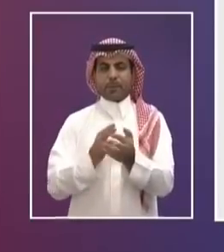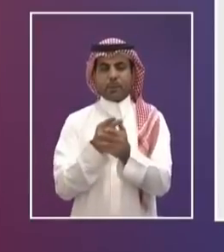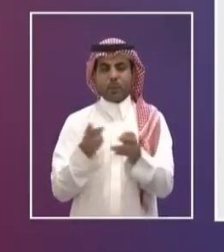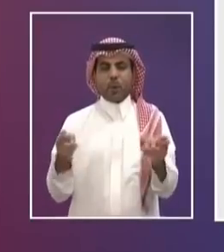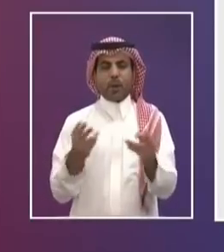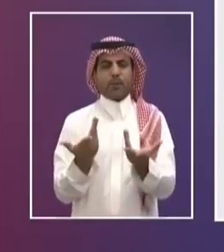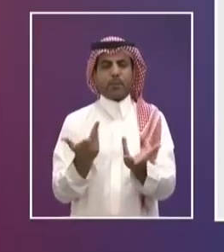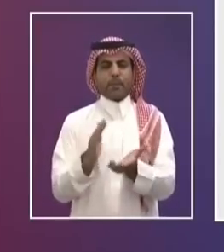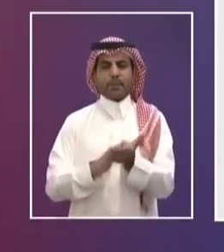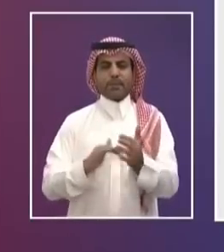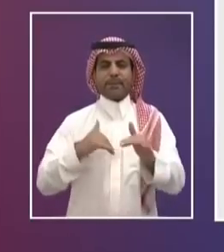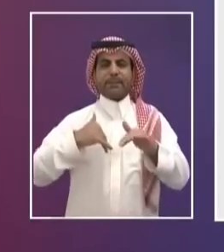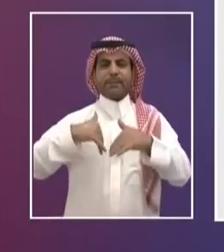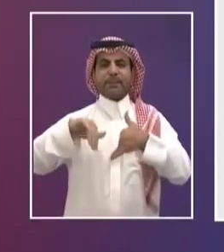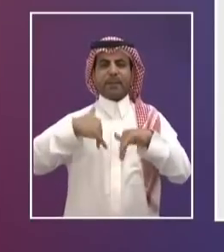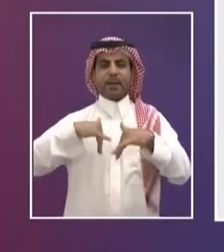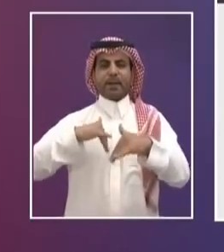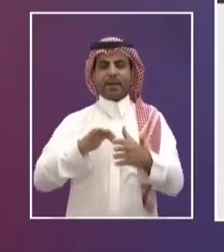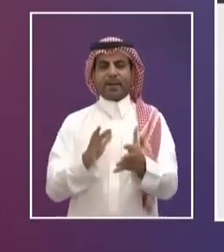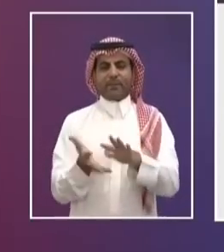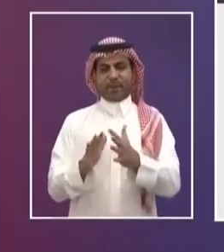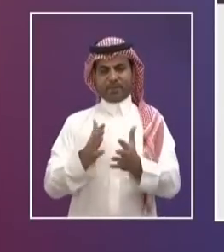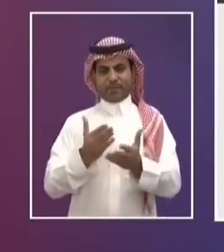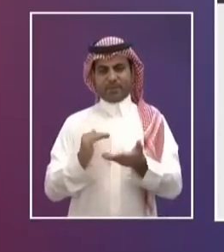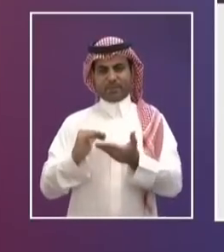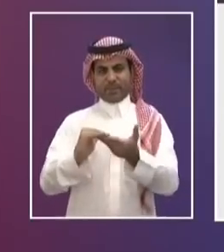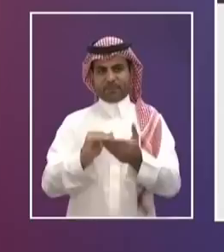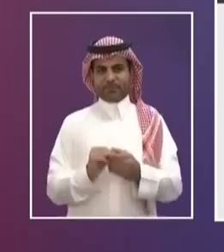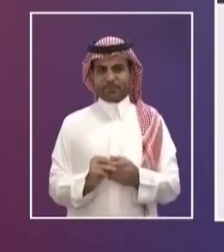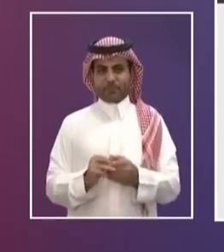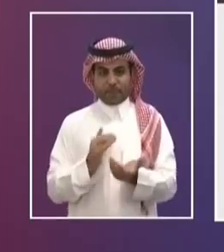الطرق التي ممكن مساعدتهم بإذن الله.